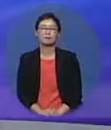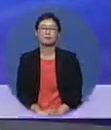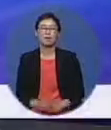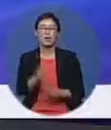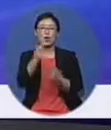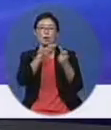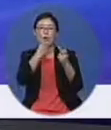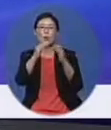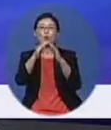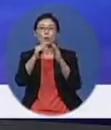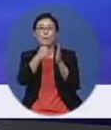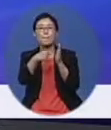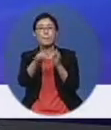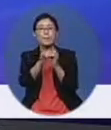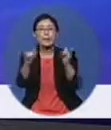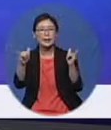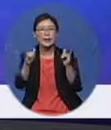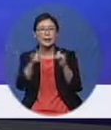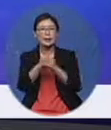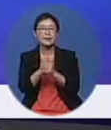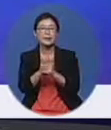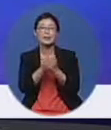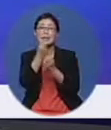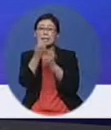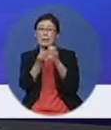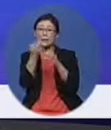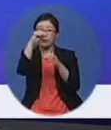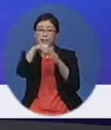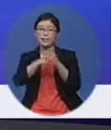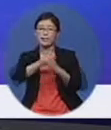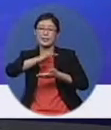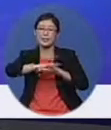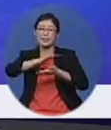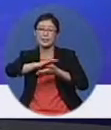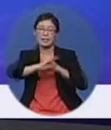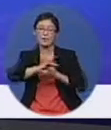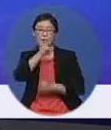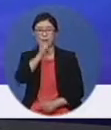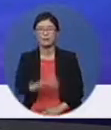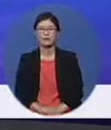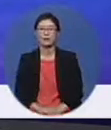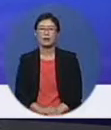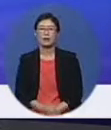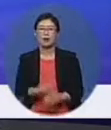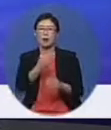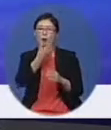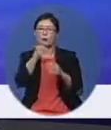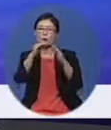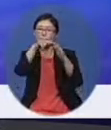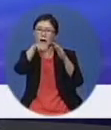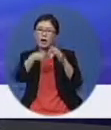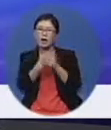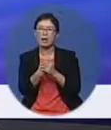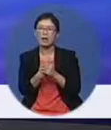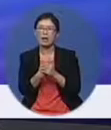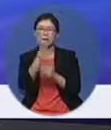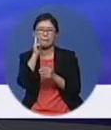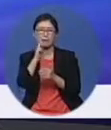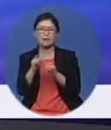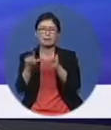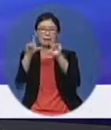형제복지원 피해 생존자들의 목소리가 담긴 책이 출간됐습니다. 복지원 안에서의 참혹한 삶과 여전히 어둠 속에